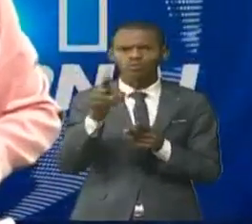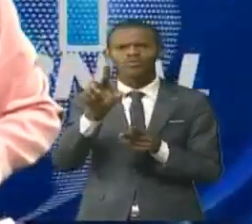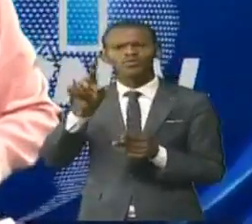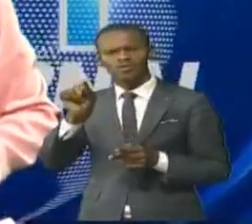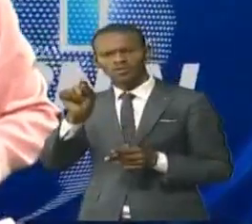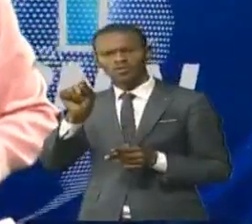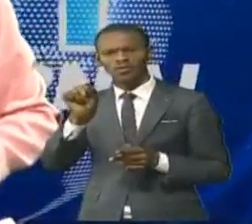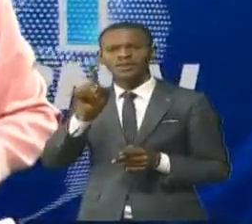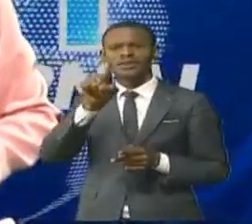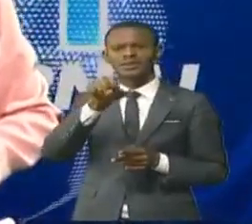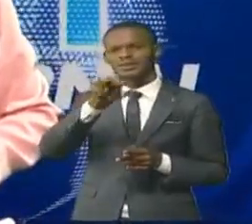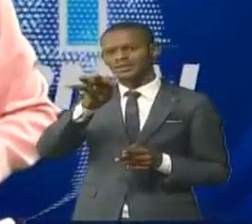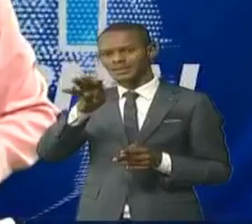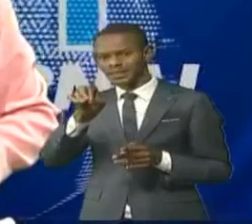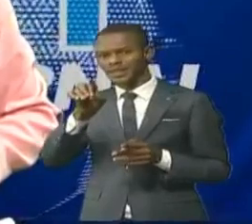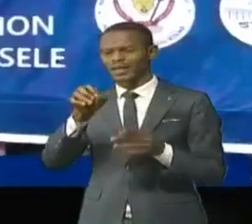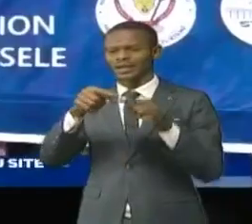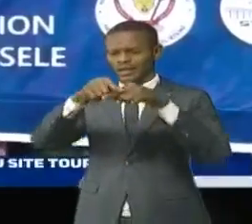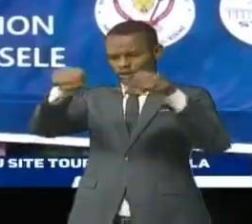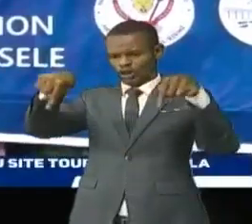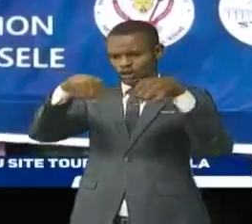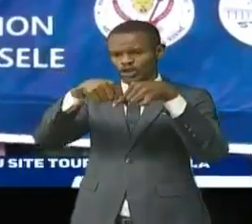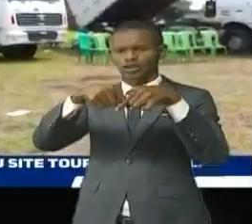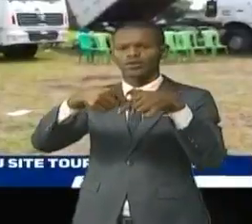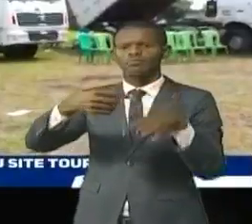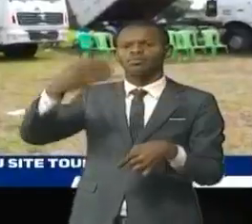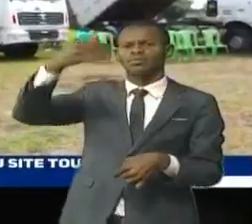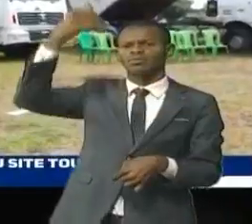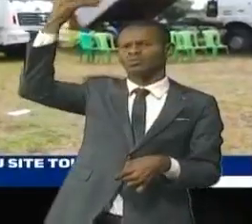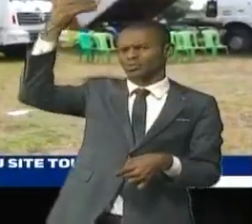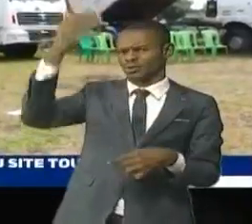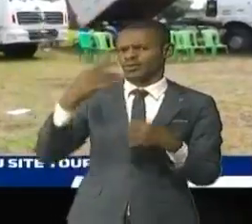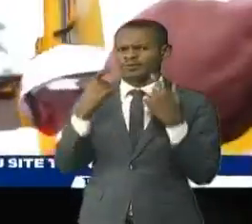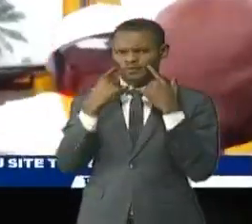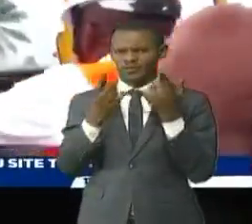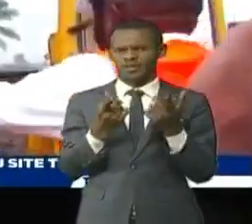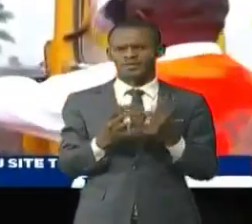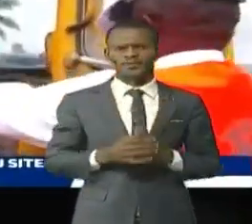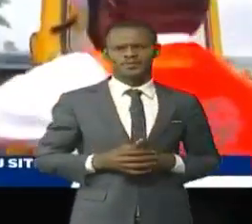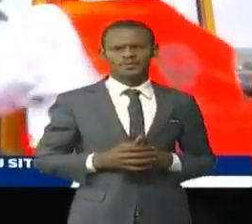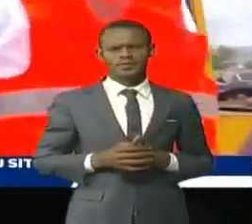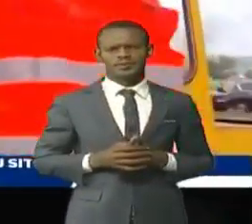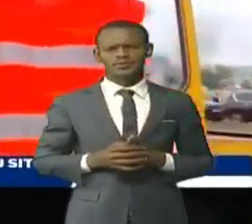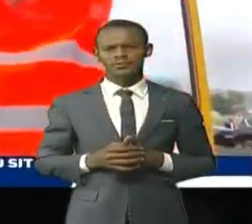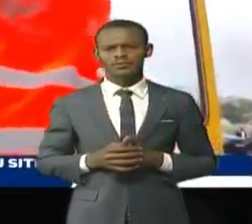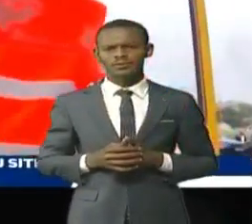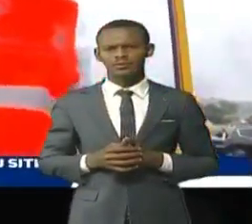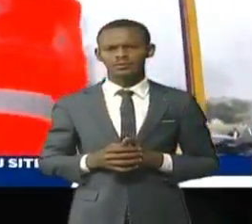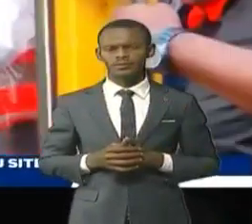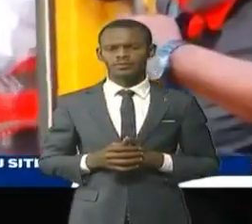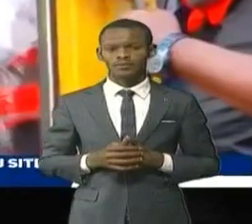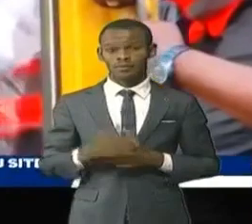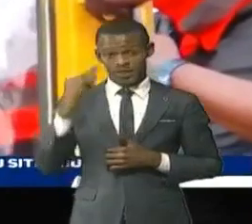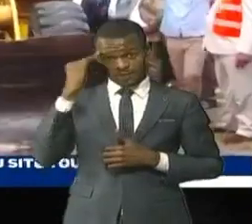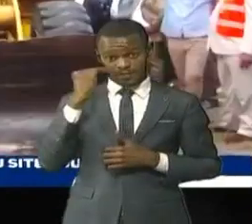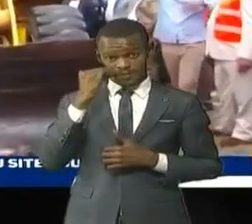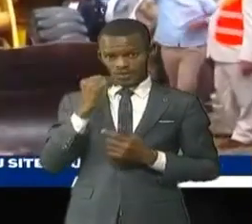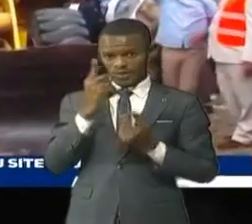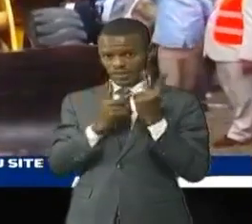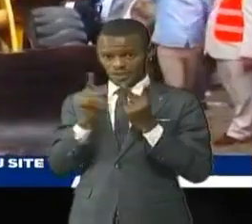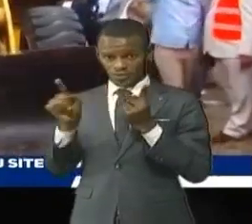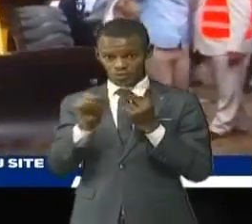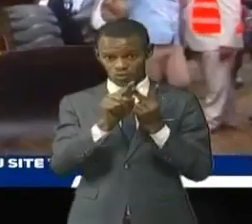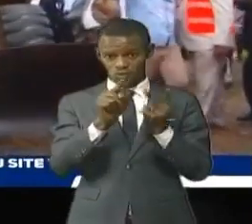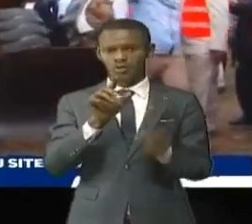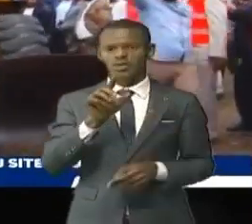Un reportage de Bobo Samba. Le go de travaux a été donné par Modéron Simba Matondo, ministre du Tourisme de